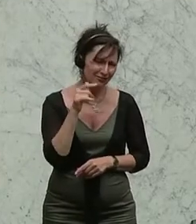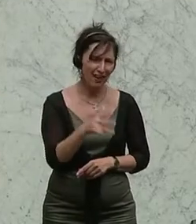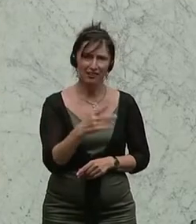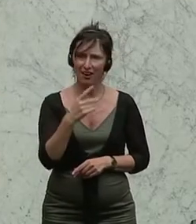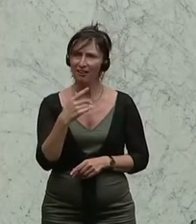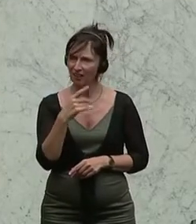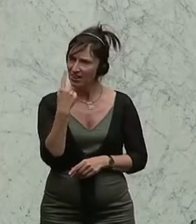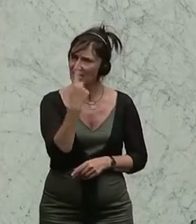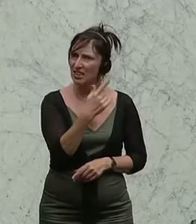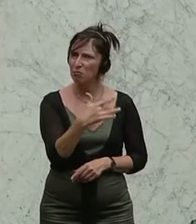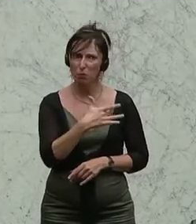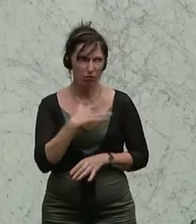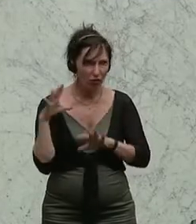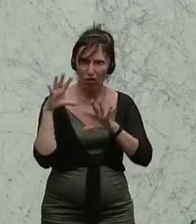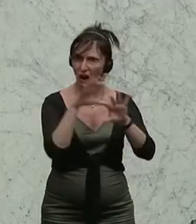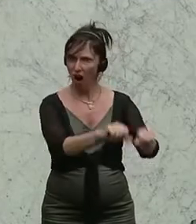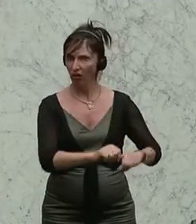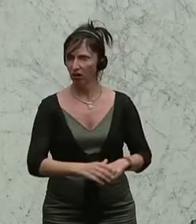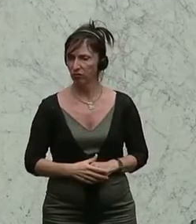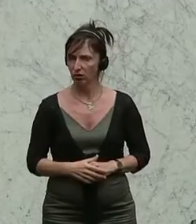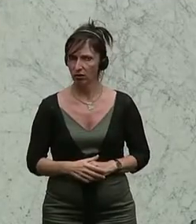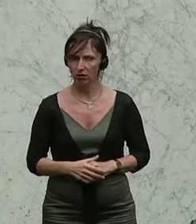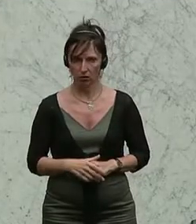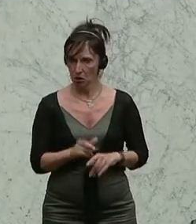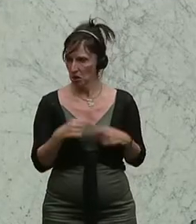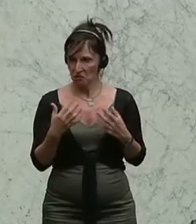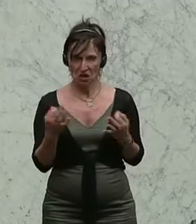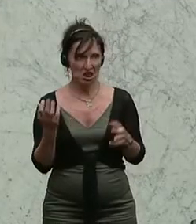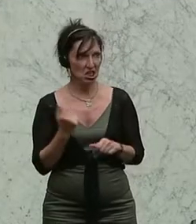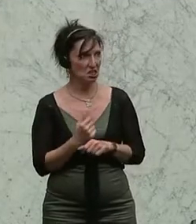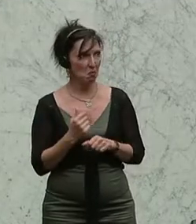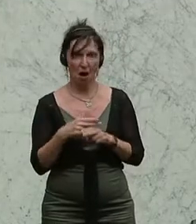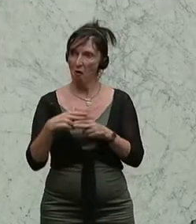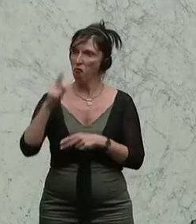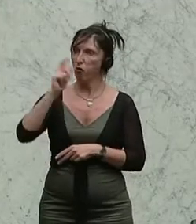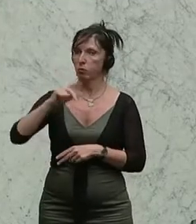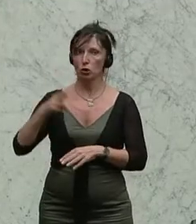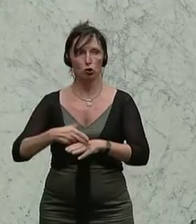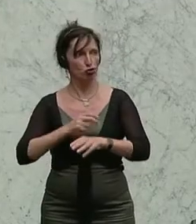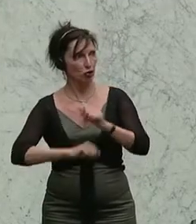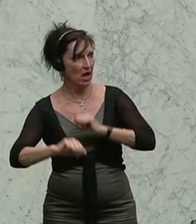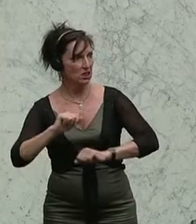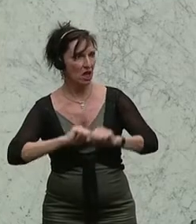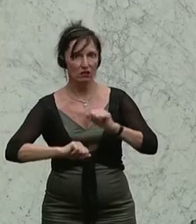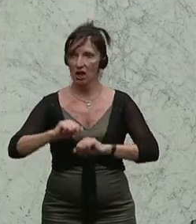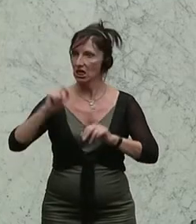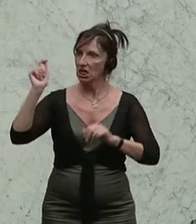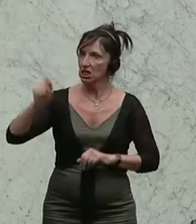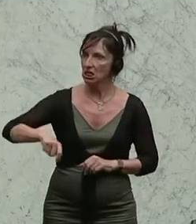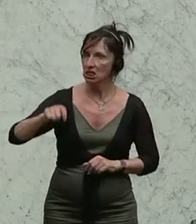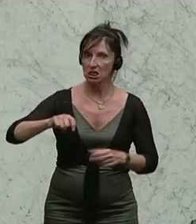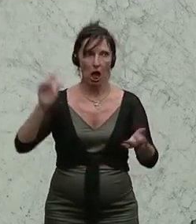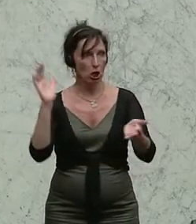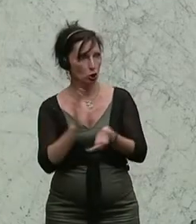von Angriffen werden. Wir machen nichts für die Staatsanwälte, Richter, Sachverständigen und